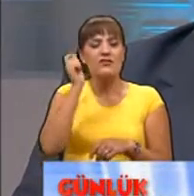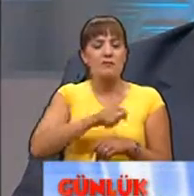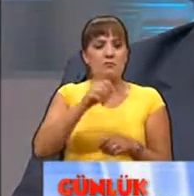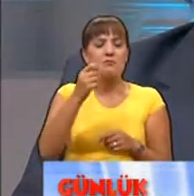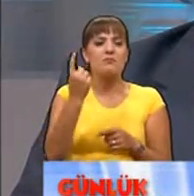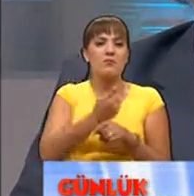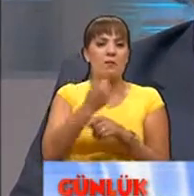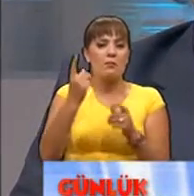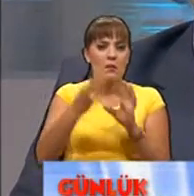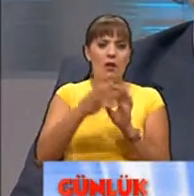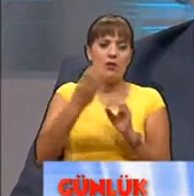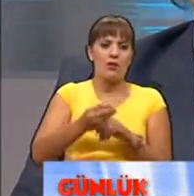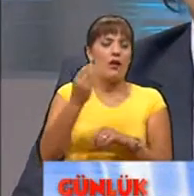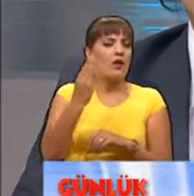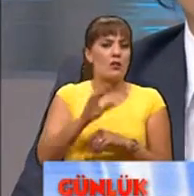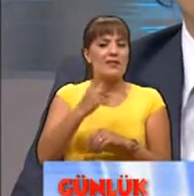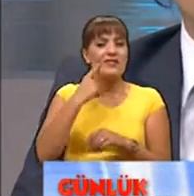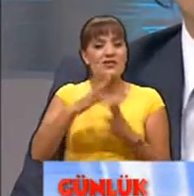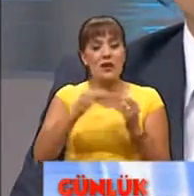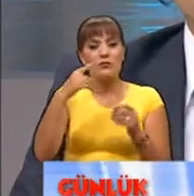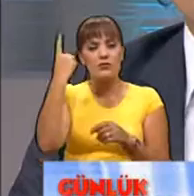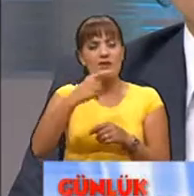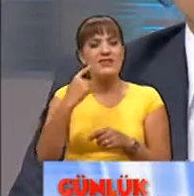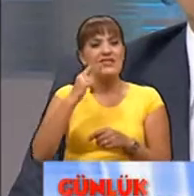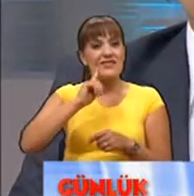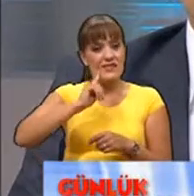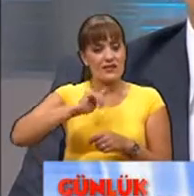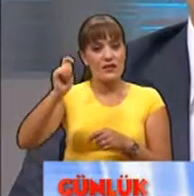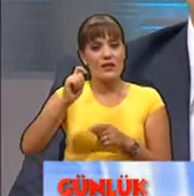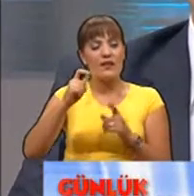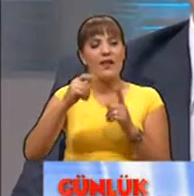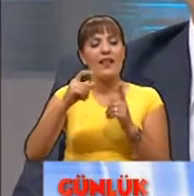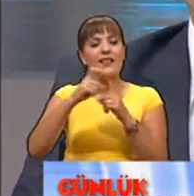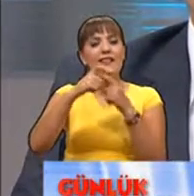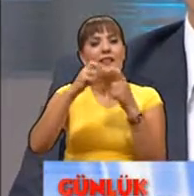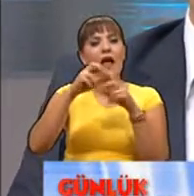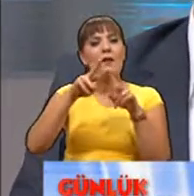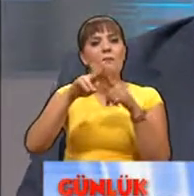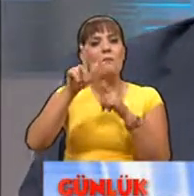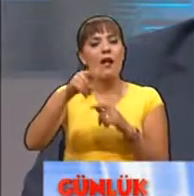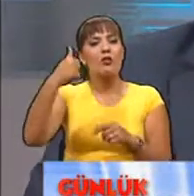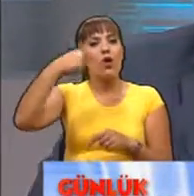olarak olabilir ya da diş kaybına bağlı olarak olabilir. Diş eti çekilmelerinde özellikle dermal dolguyu